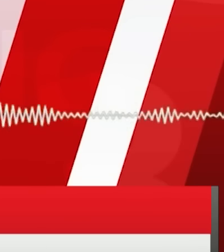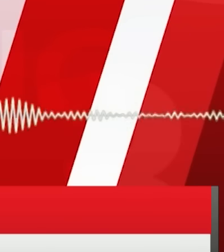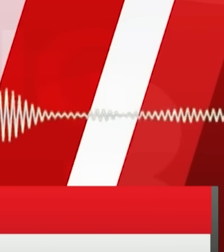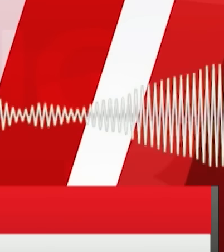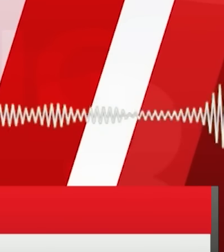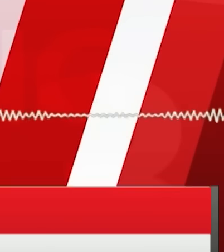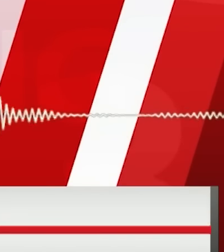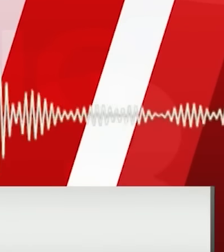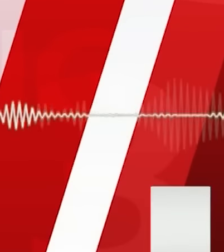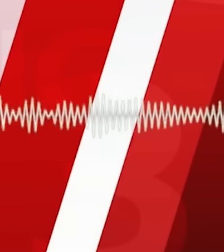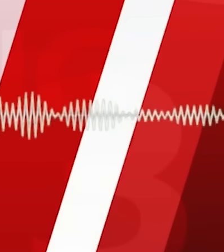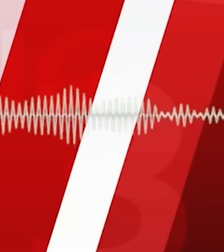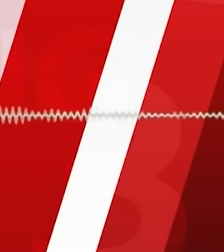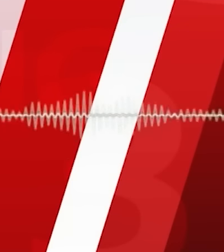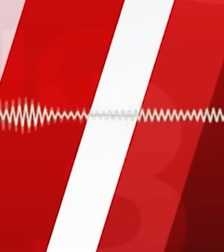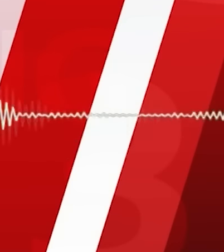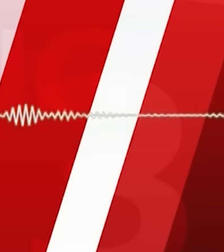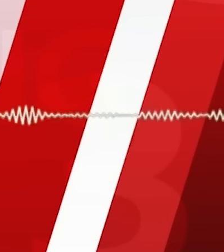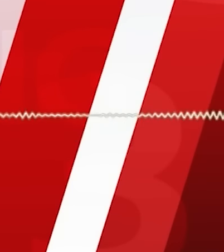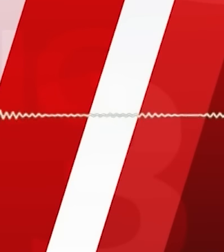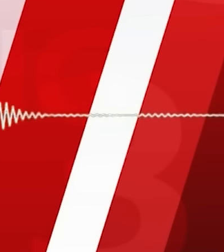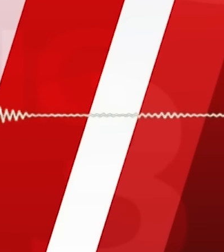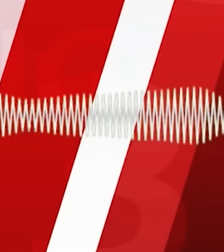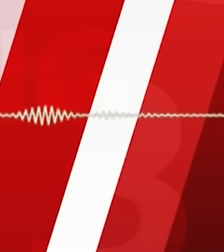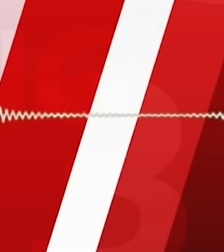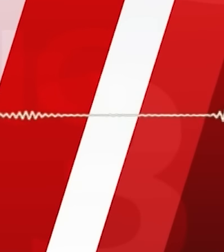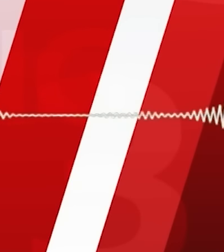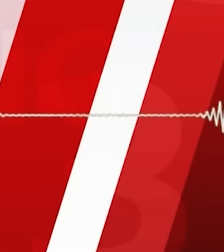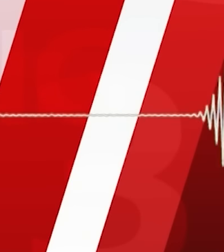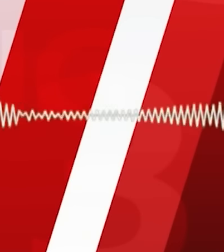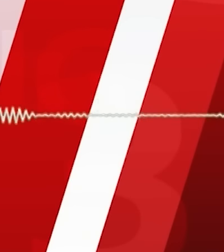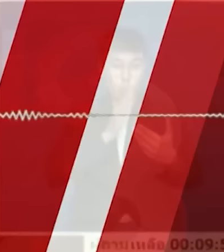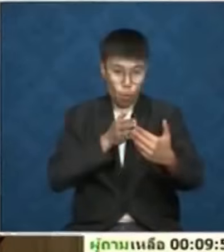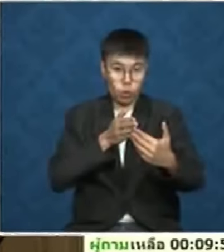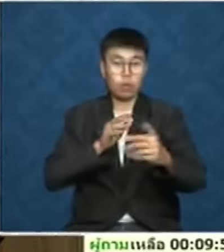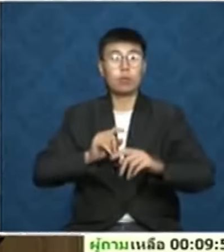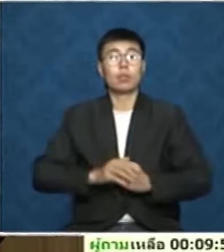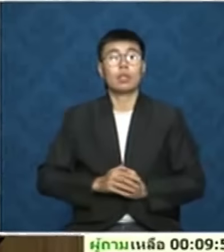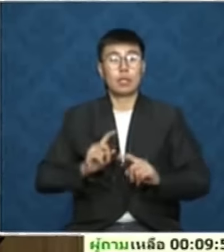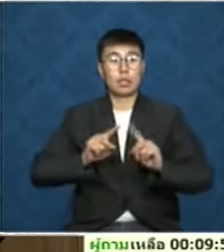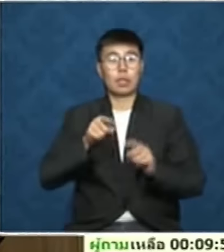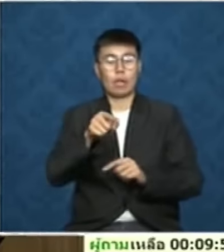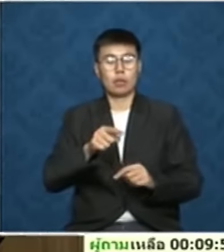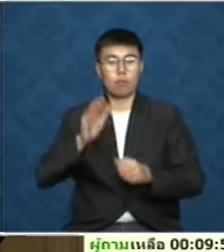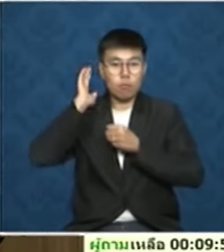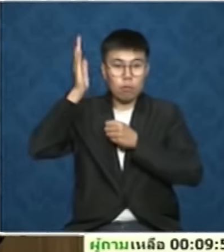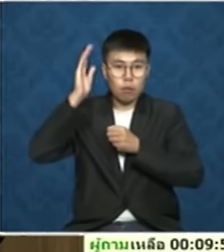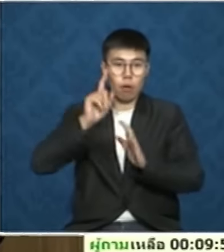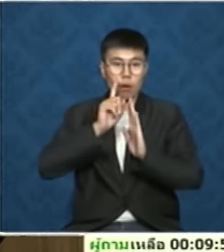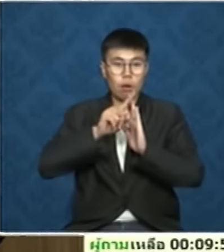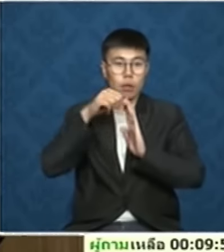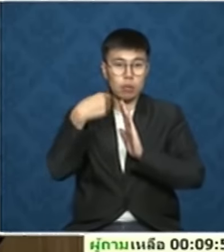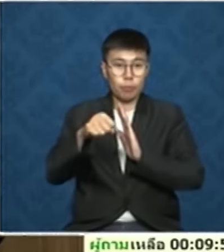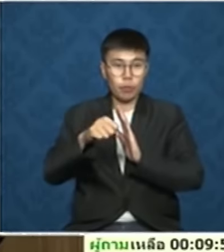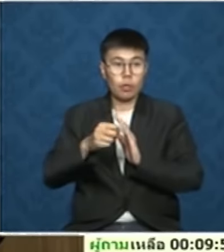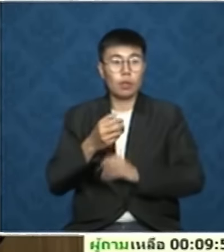มองว่าเอเป็นการว่าท่านผู้ประท้วงเพราะเมื่อกี้มีบอกว่านั่นล่ะค่ะขอไม่ขยายความขอ